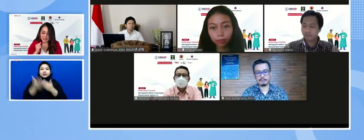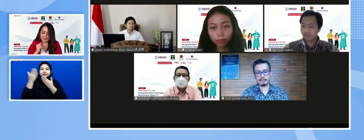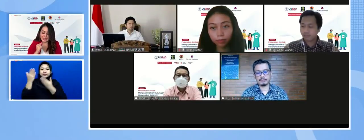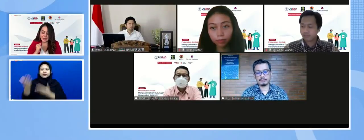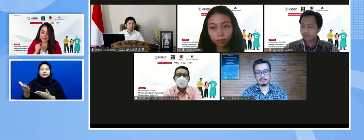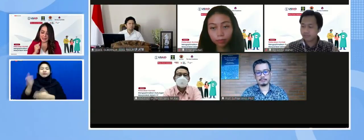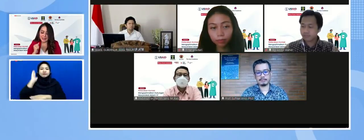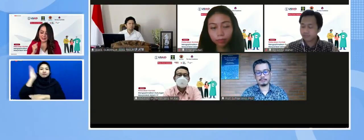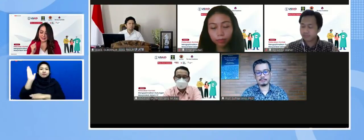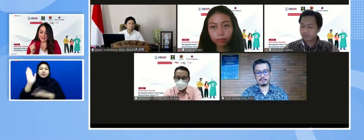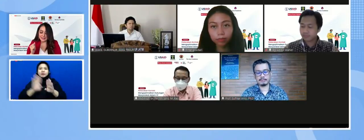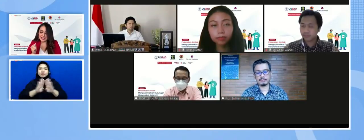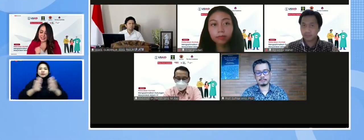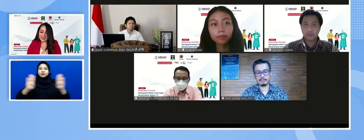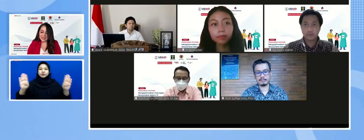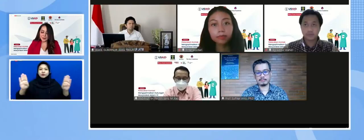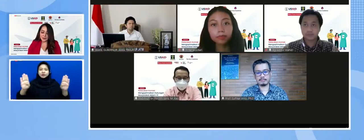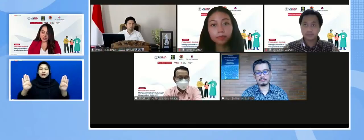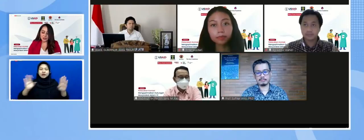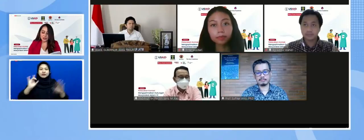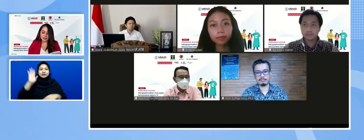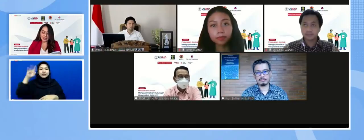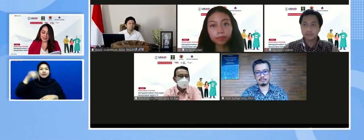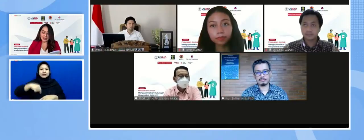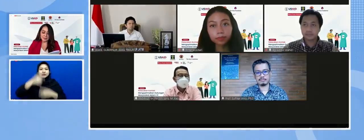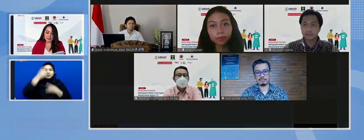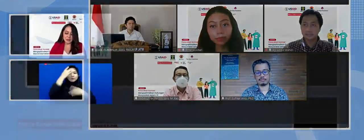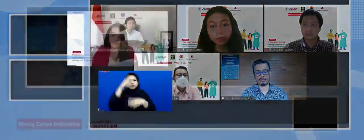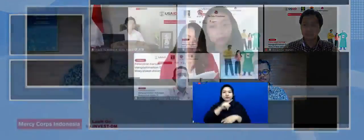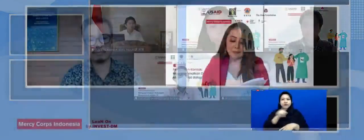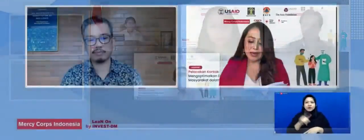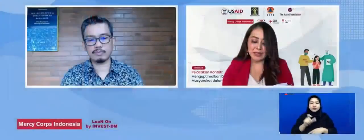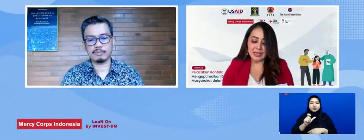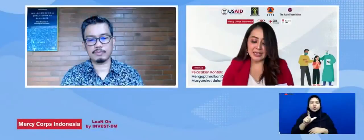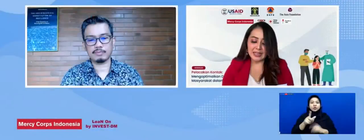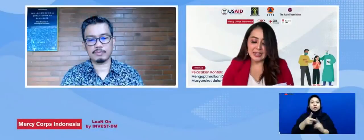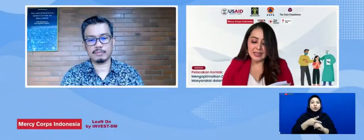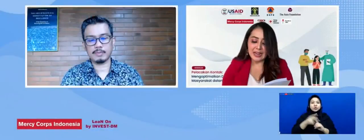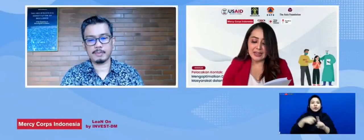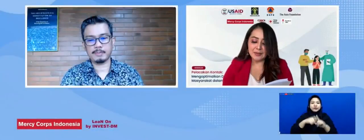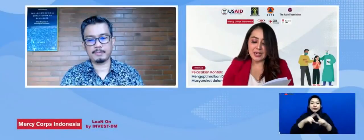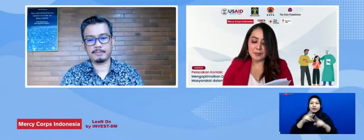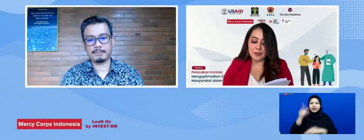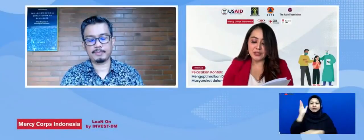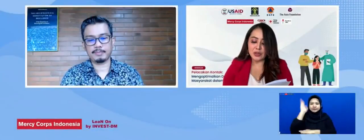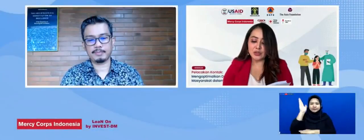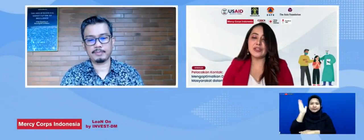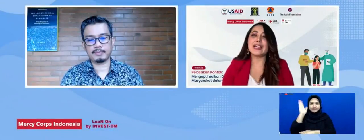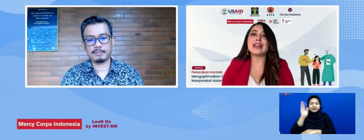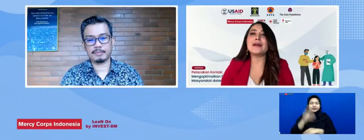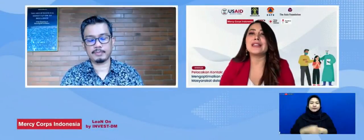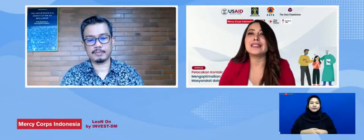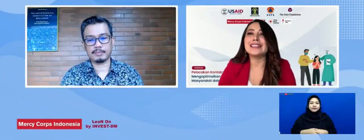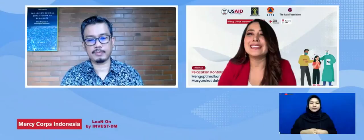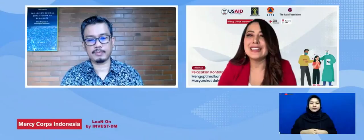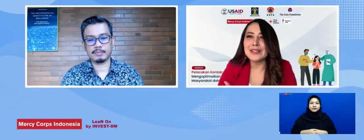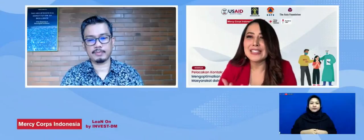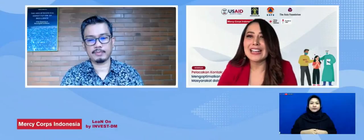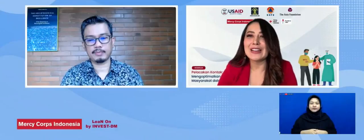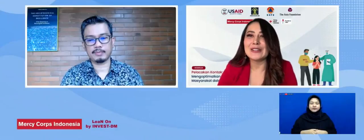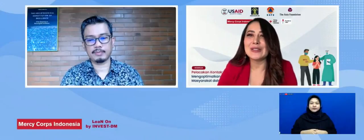keynote speaker kita pada siang hari ini, Profesor Zulfikar Amir, untuk menyampaikan materinya. Dan kepada Profesor Zulfikar